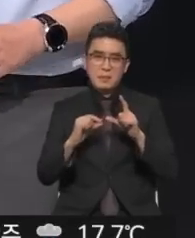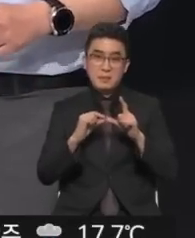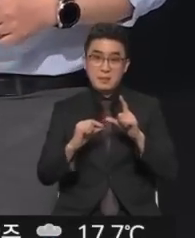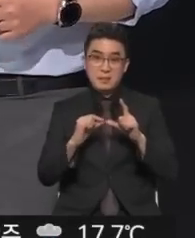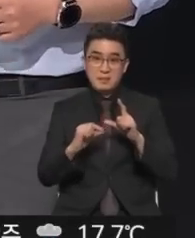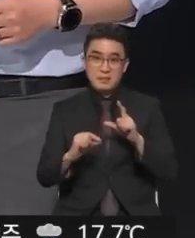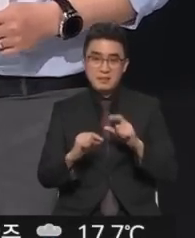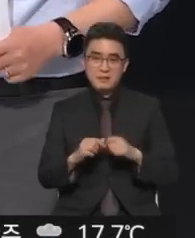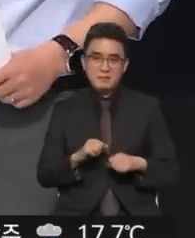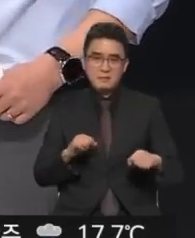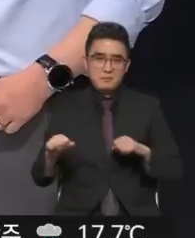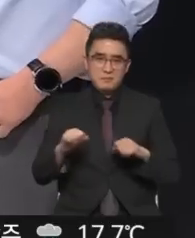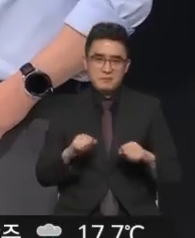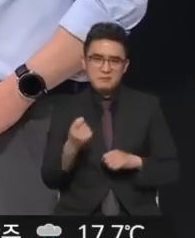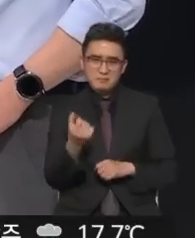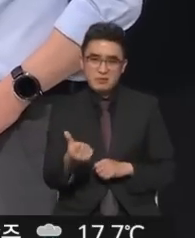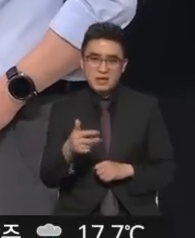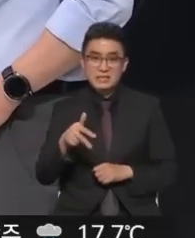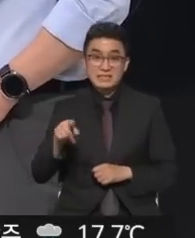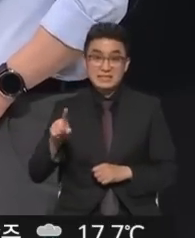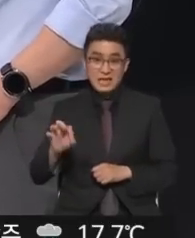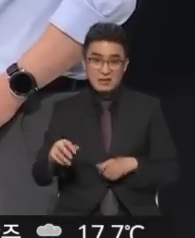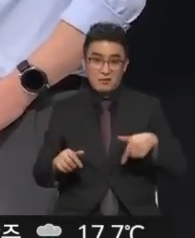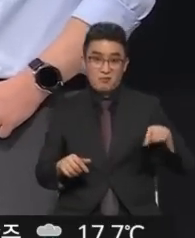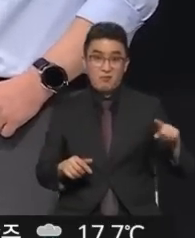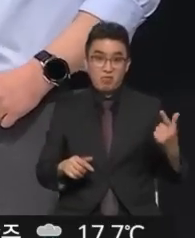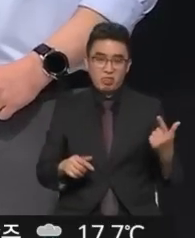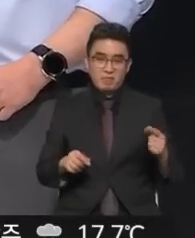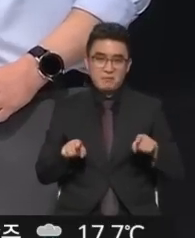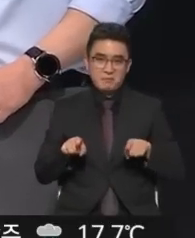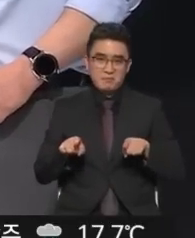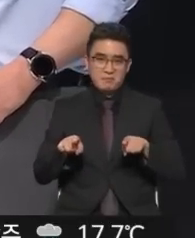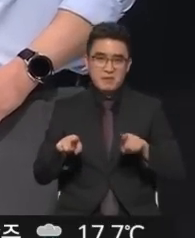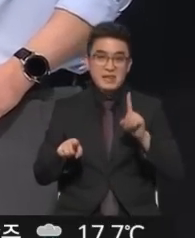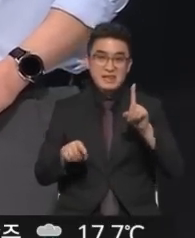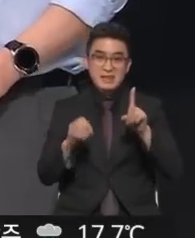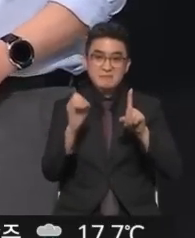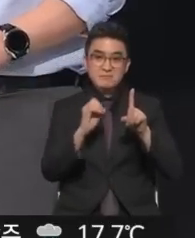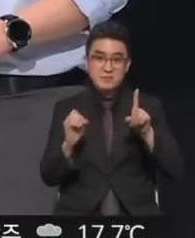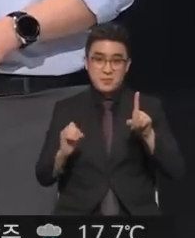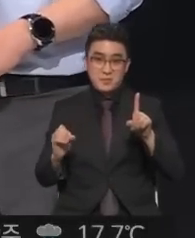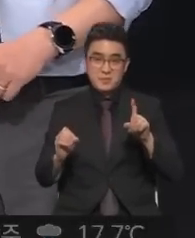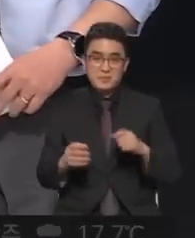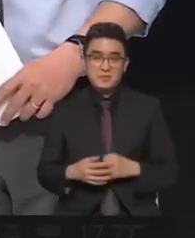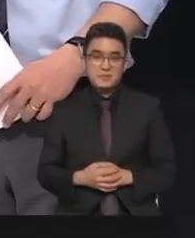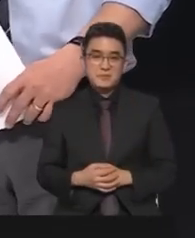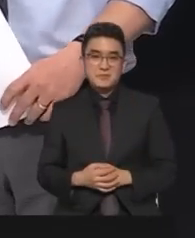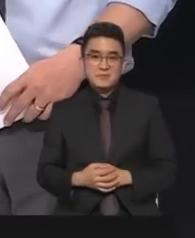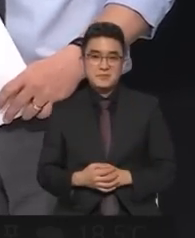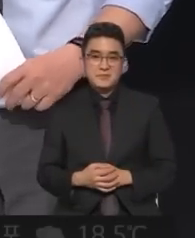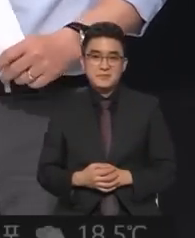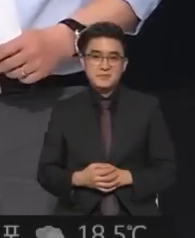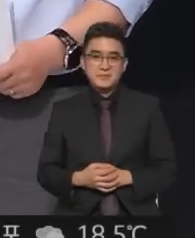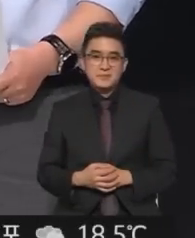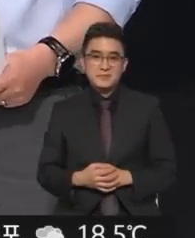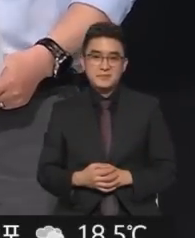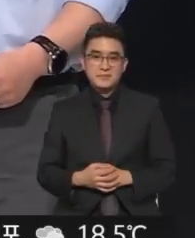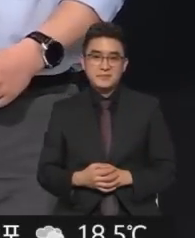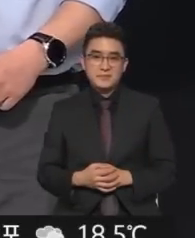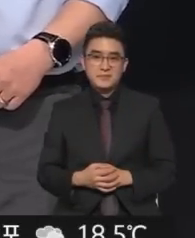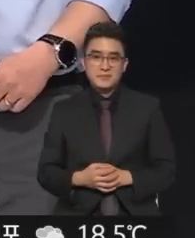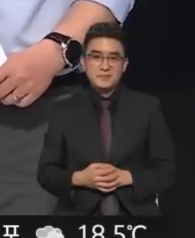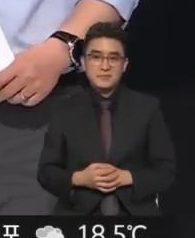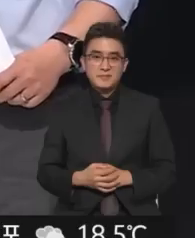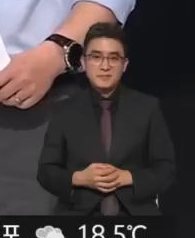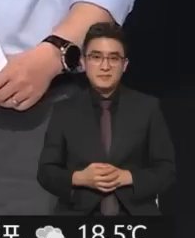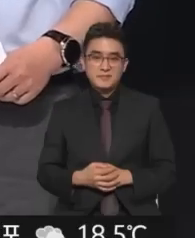이렇다 할 활동을 하지 않고 있는 장제원 의원과 나란히 1% 지지율을 기록했습니다. 윤핵관 일기들,